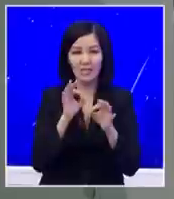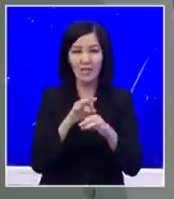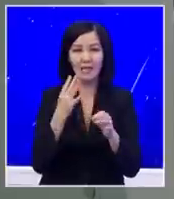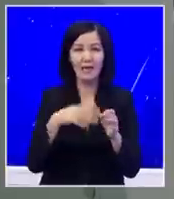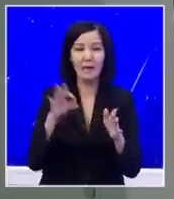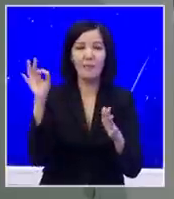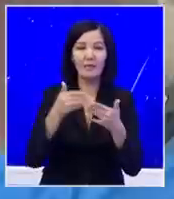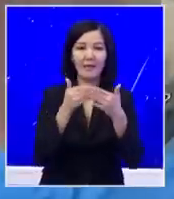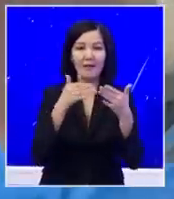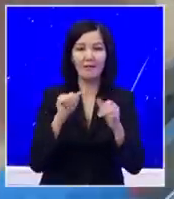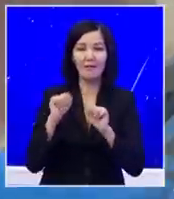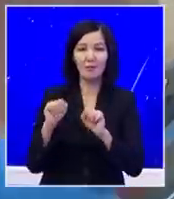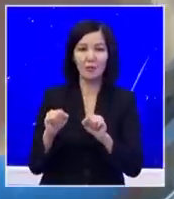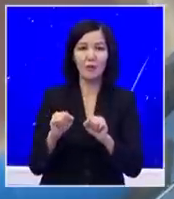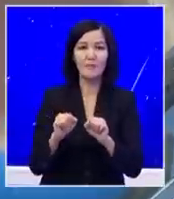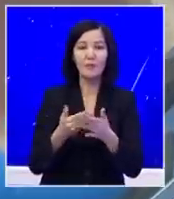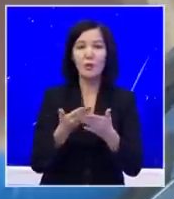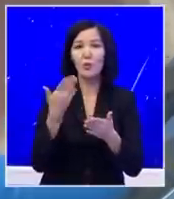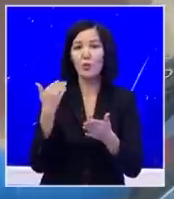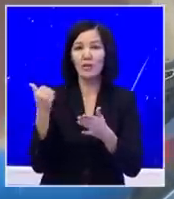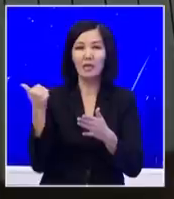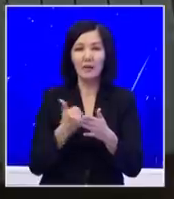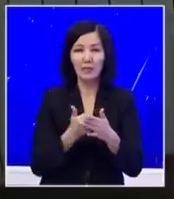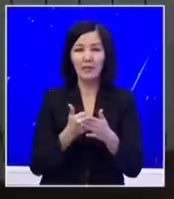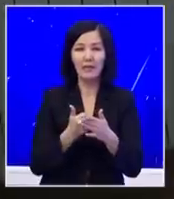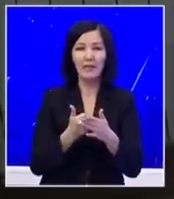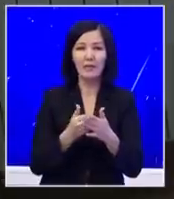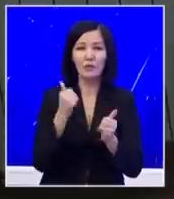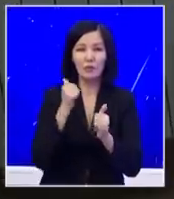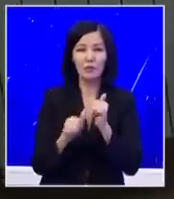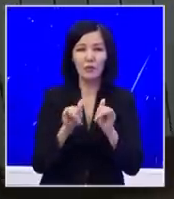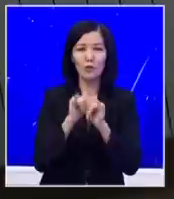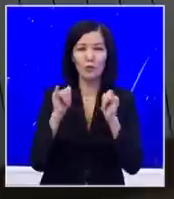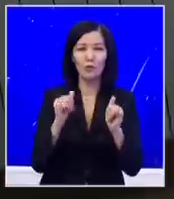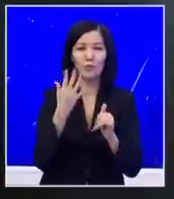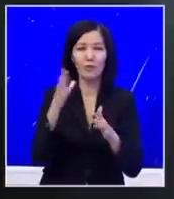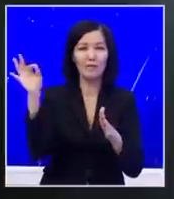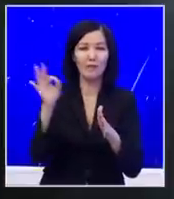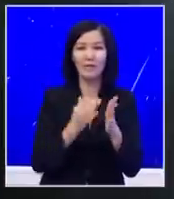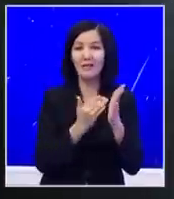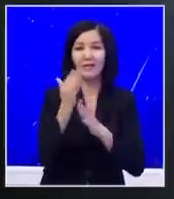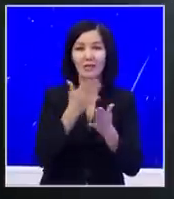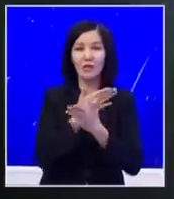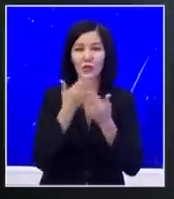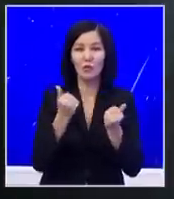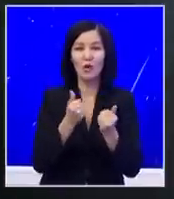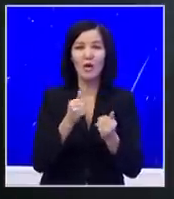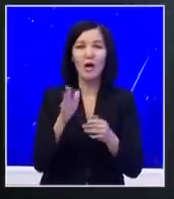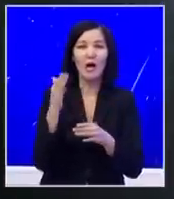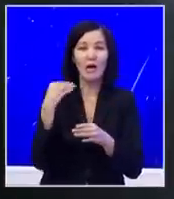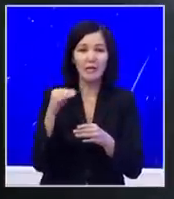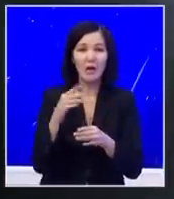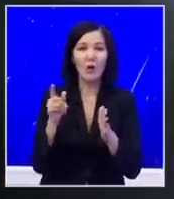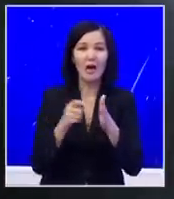40% профилактика үшін. Өткен екі аптада күнделікті өсім деңгейі 5%-дан асқан жоқ. Соған қарамастан Атырау,